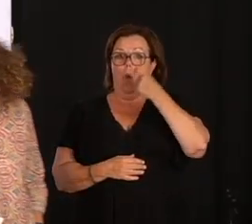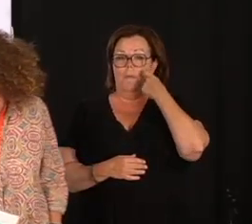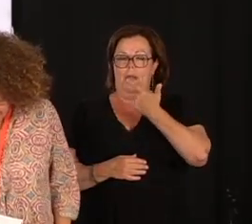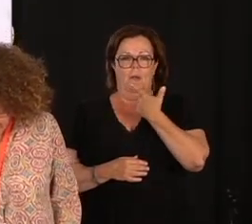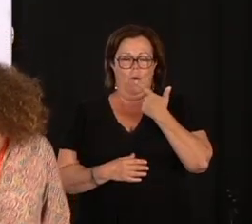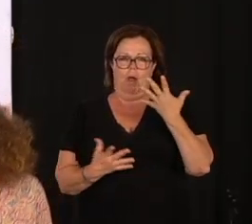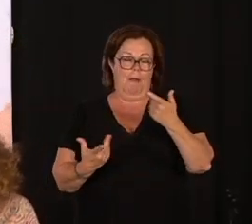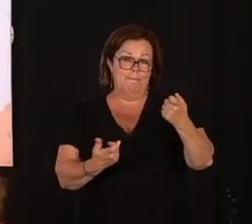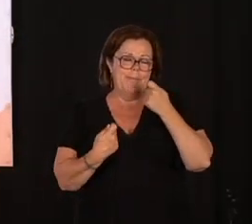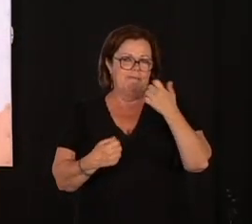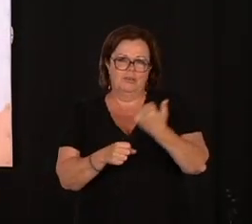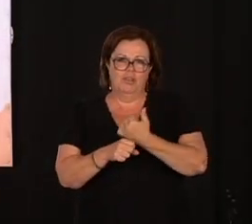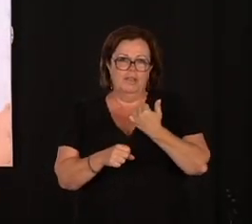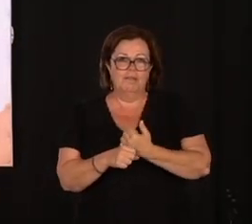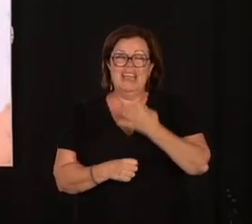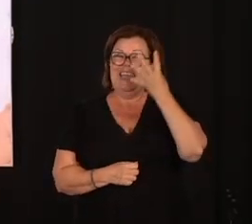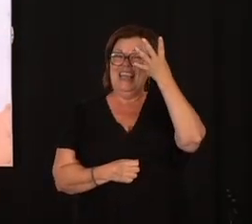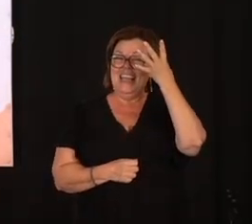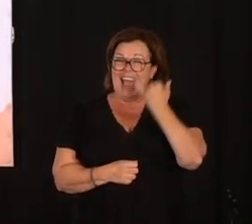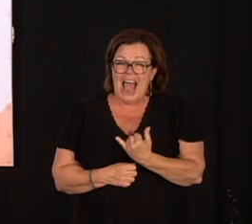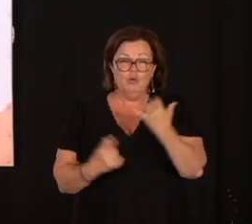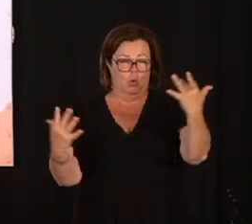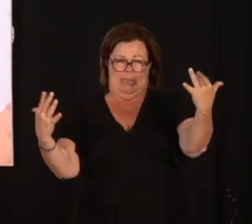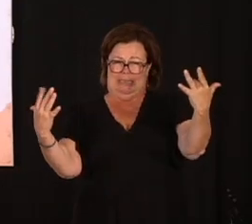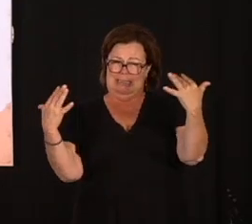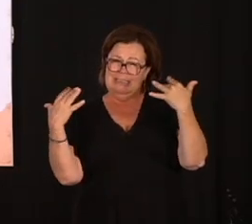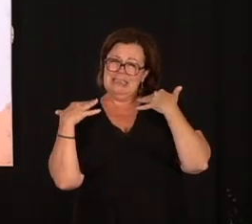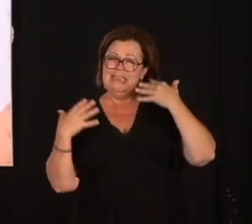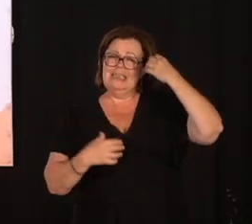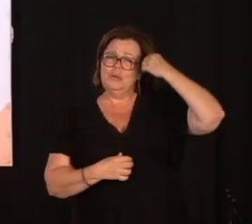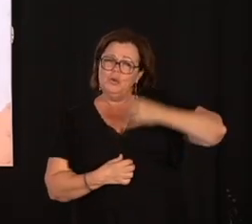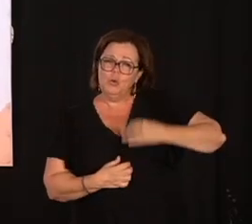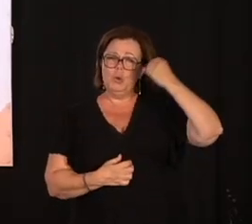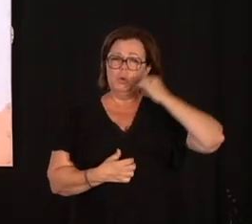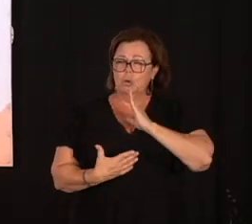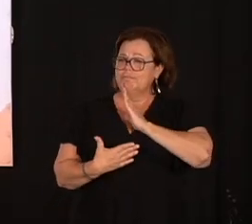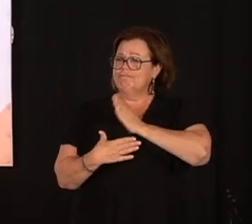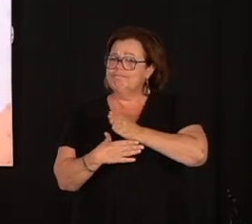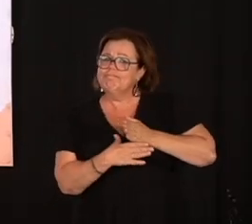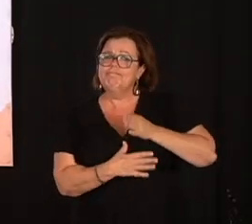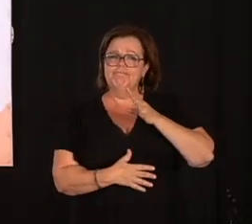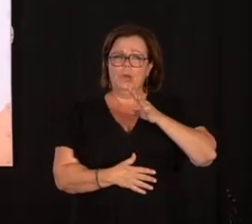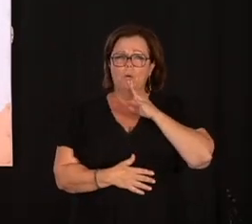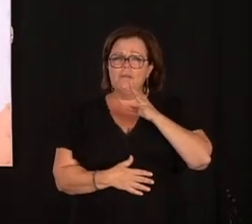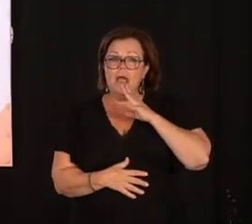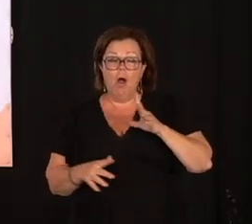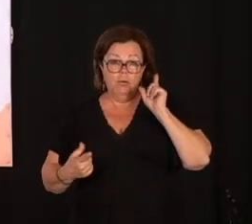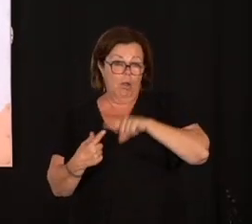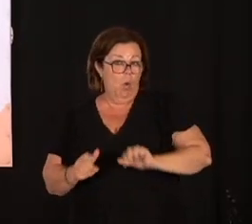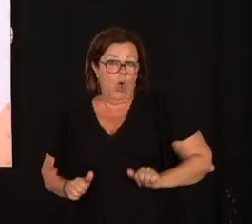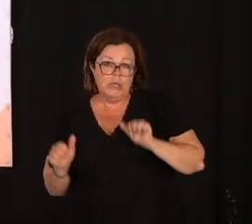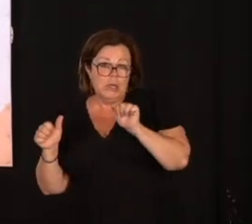jours à voir autant de monde assister à des conférences sur Antigone,